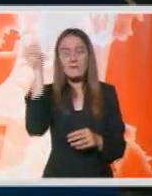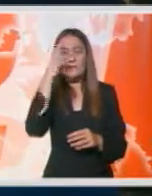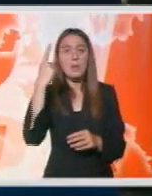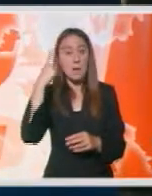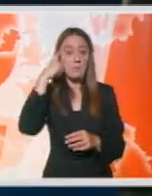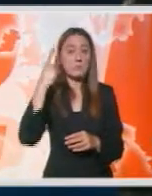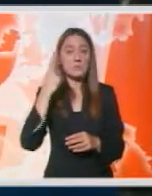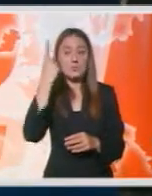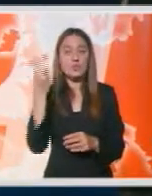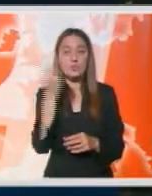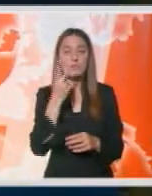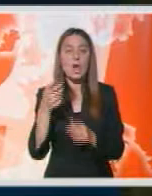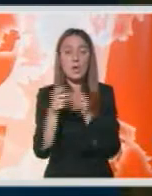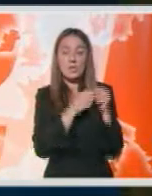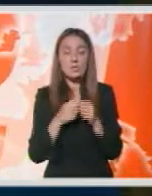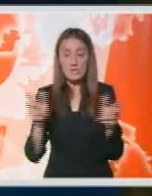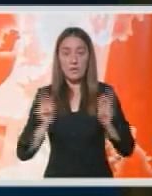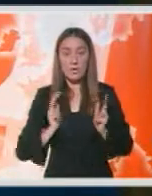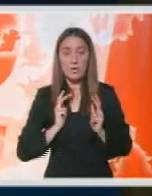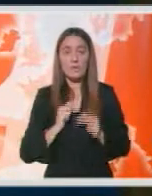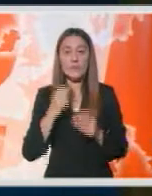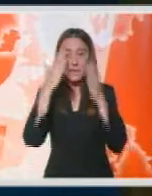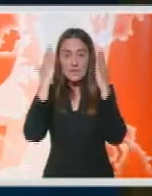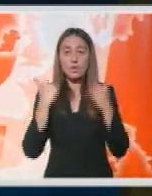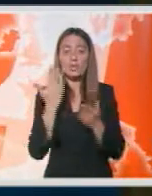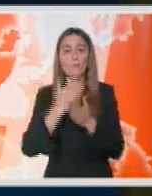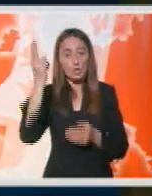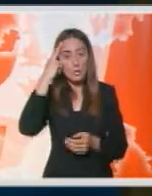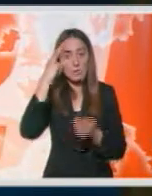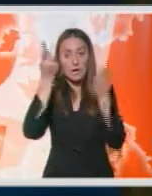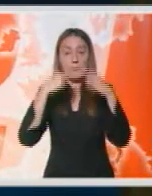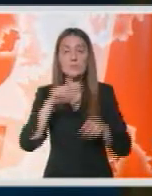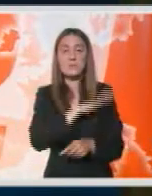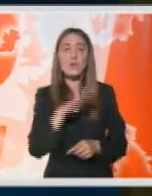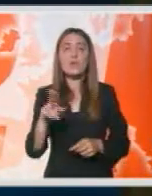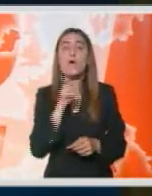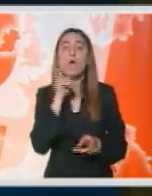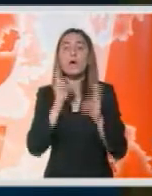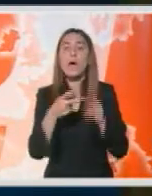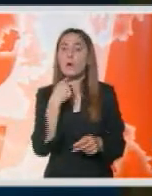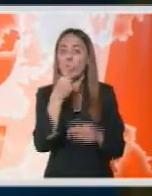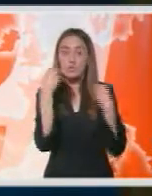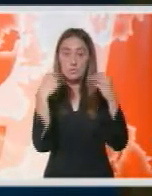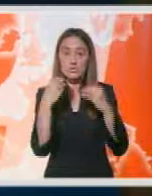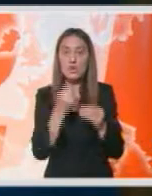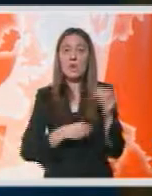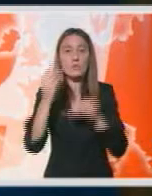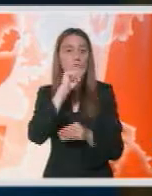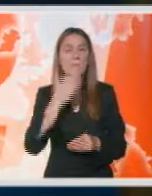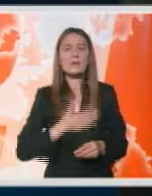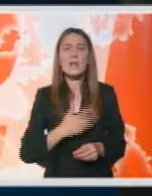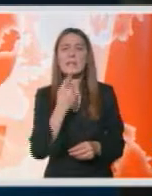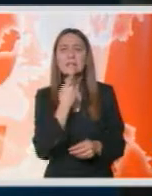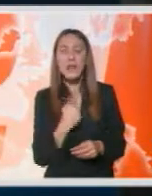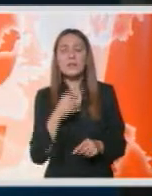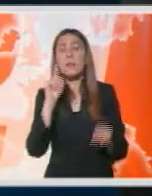i Mandevila. Organizatori očekuju da maskote budu veoma popularne, pogotovo kod dece, koja, kako se navodi u objašnjenju, više ne žele slatke